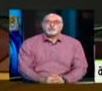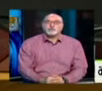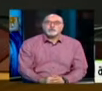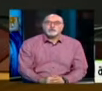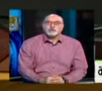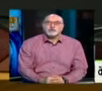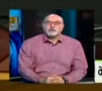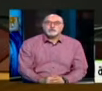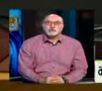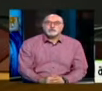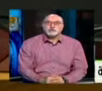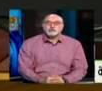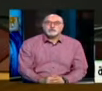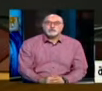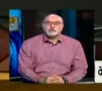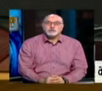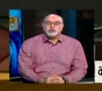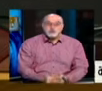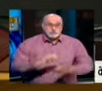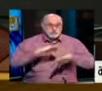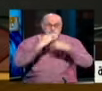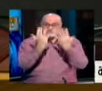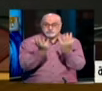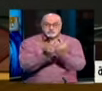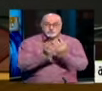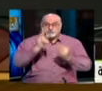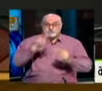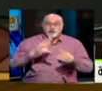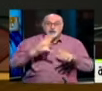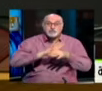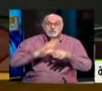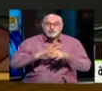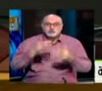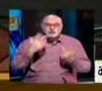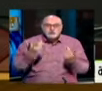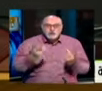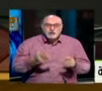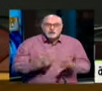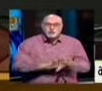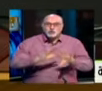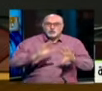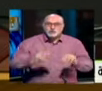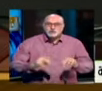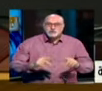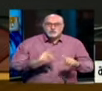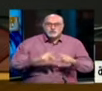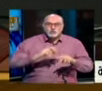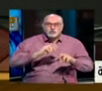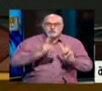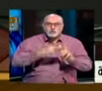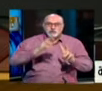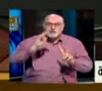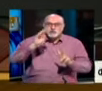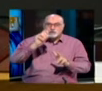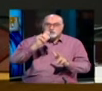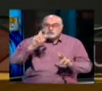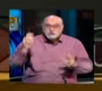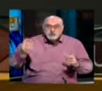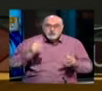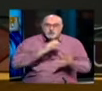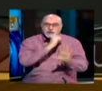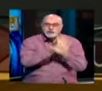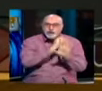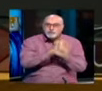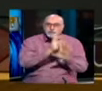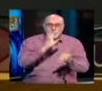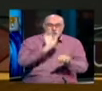توفر صورة واضحة للوضع المدمر في غزة وعن الفظائع المرتكبة